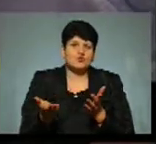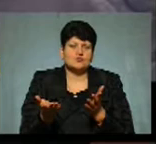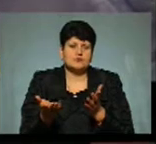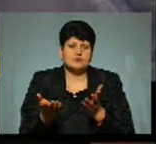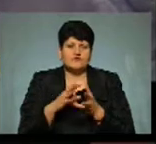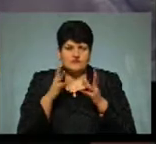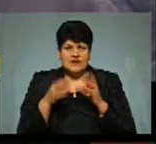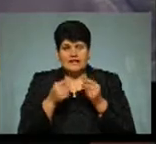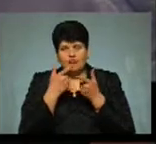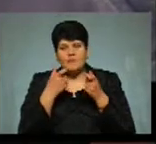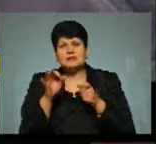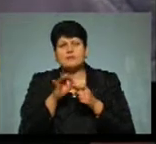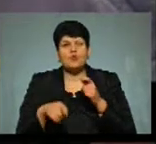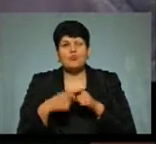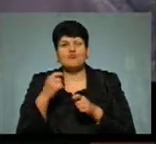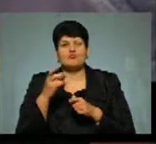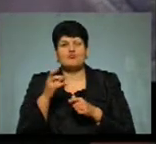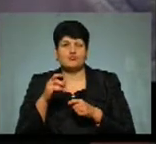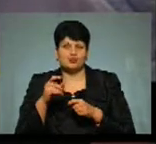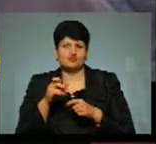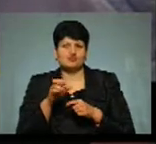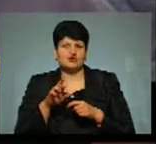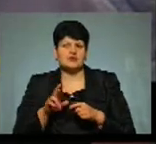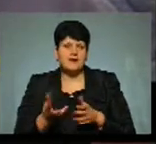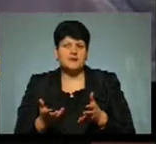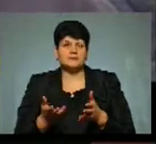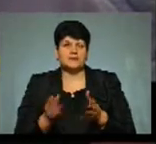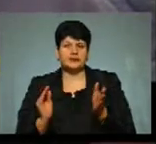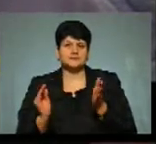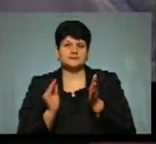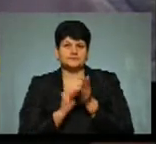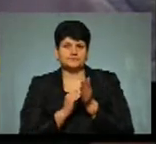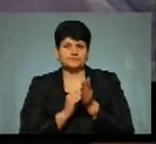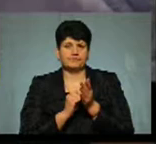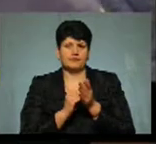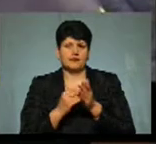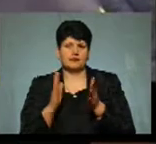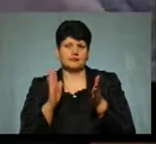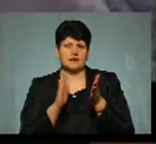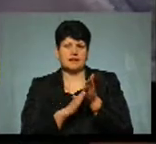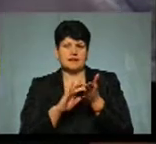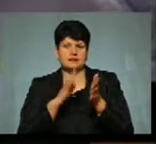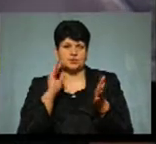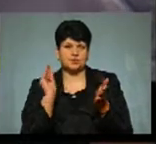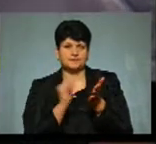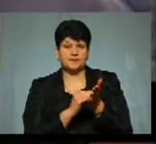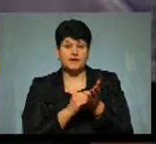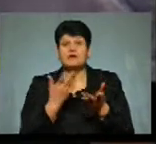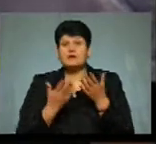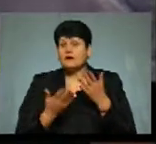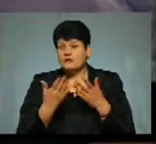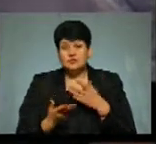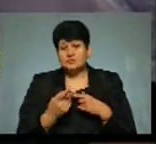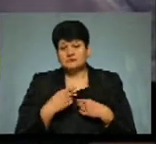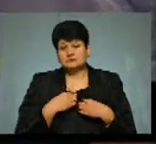взагалі інформація про порушення. Залишається під лобовим склом. Якщо транспортний засіб, як наприклад, цей, не реагує на це